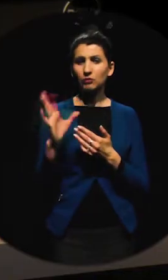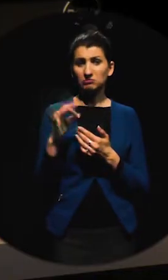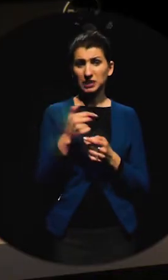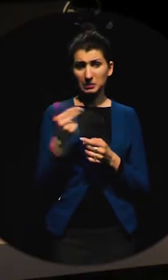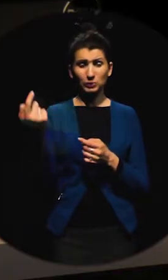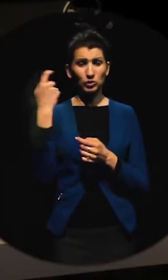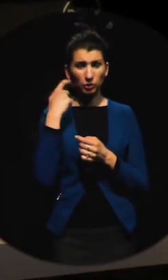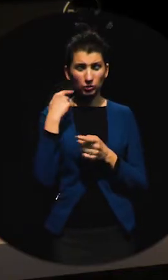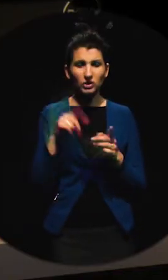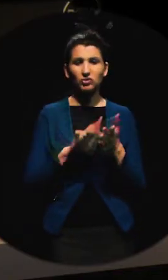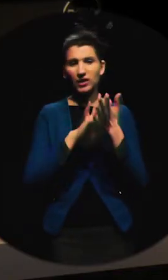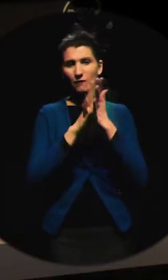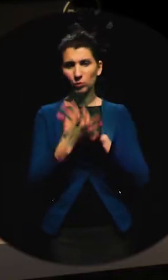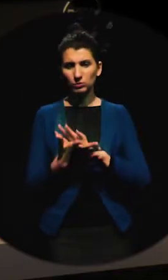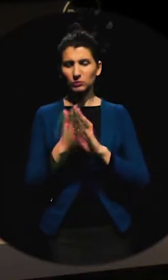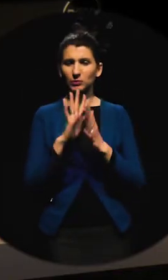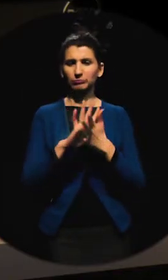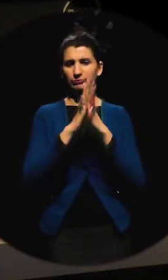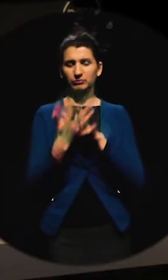słyszalności, był przede wszystkim